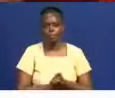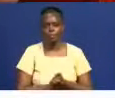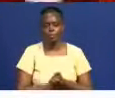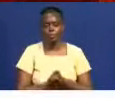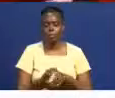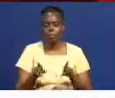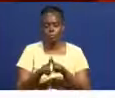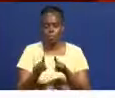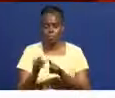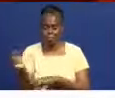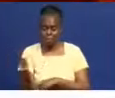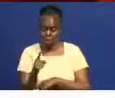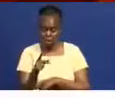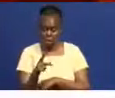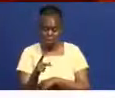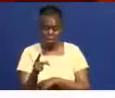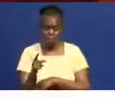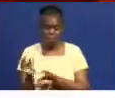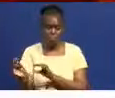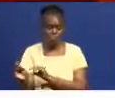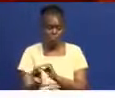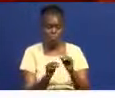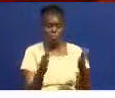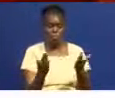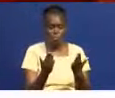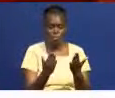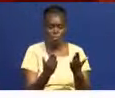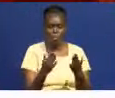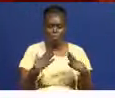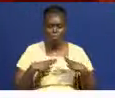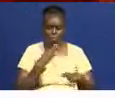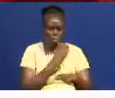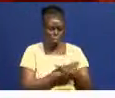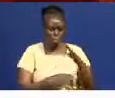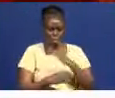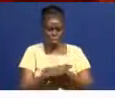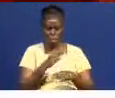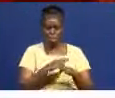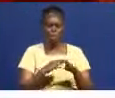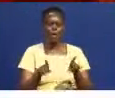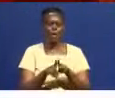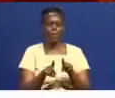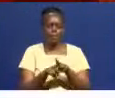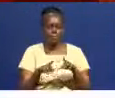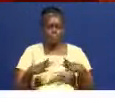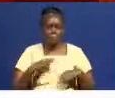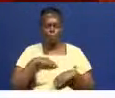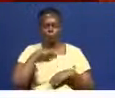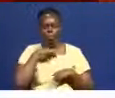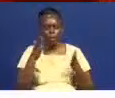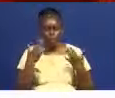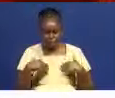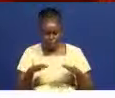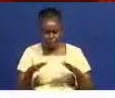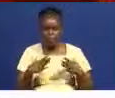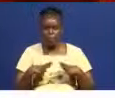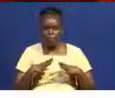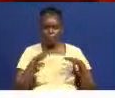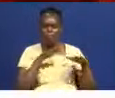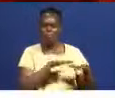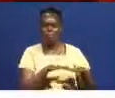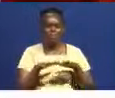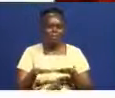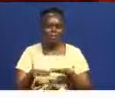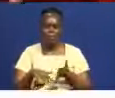ambayo ingepewa katika mishahara ipelewe kwa hawa ambao walipata majeruhi, wale ambao wamefariki, wale ambao wako na